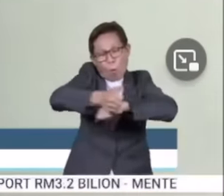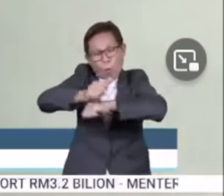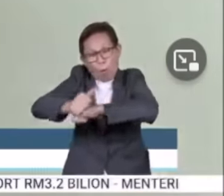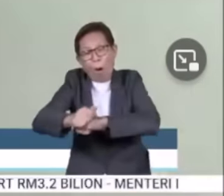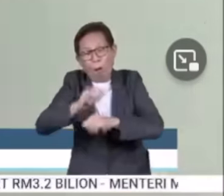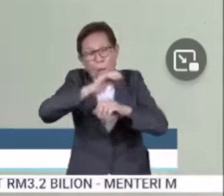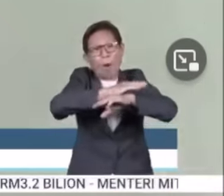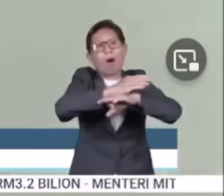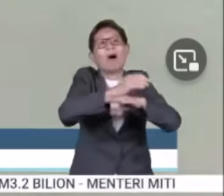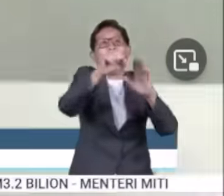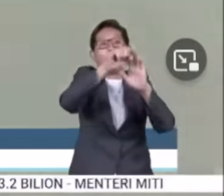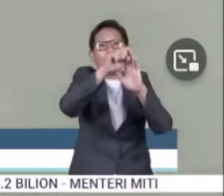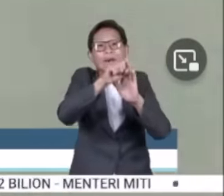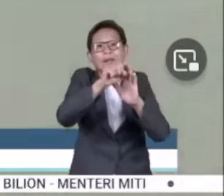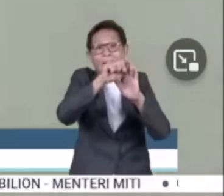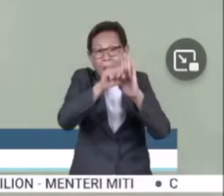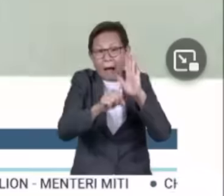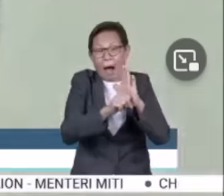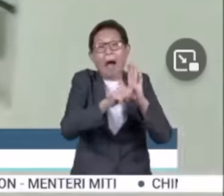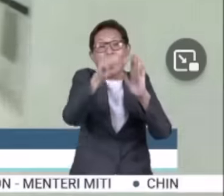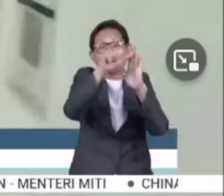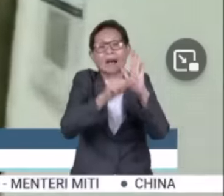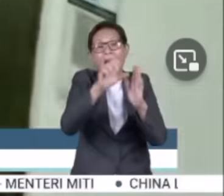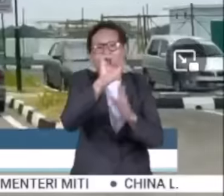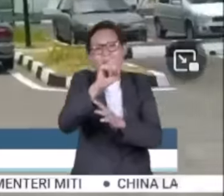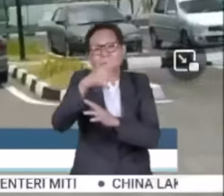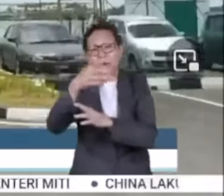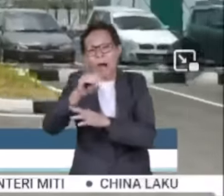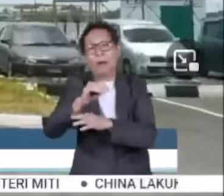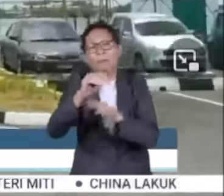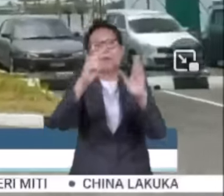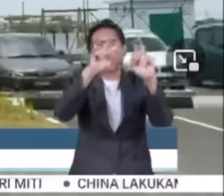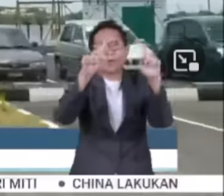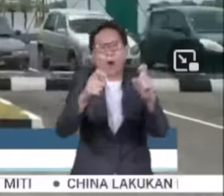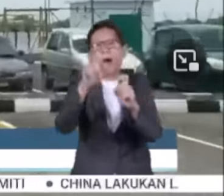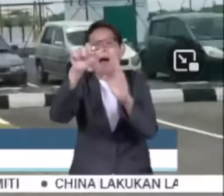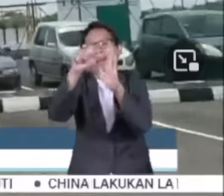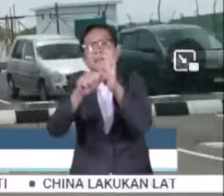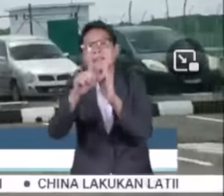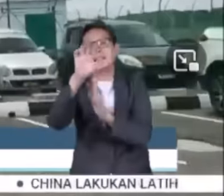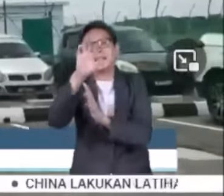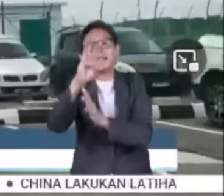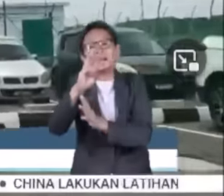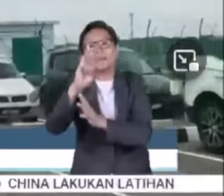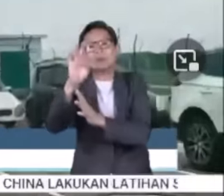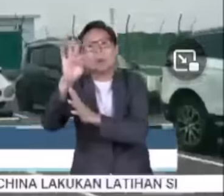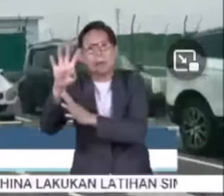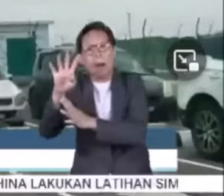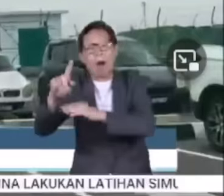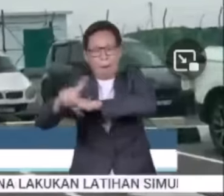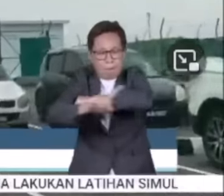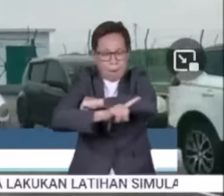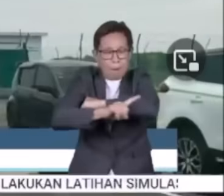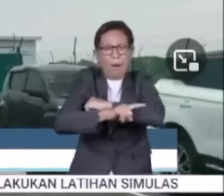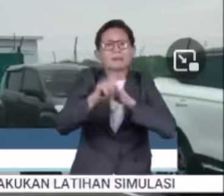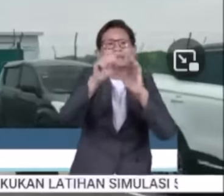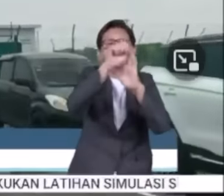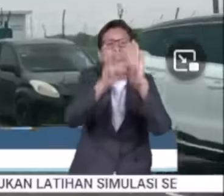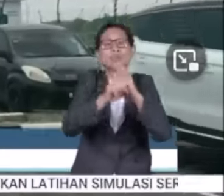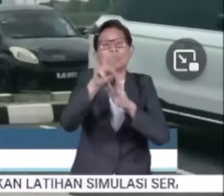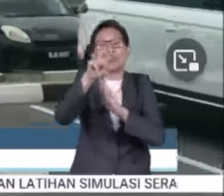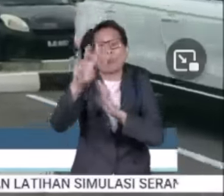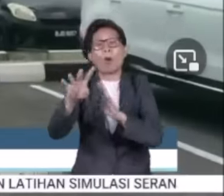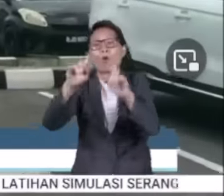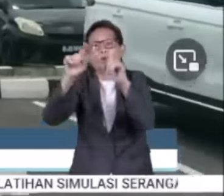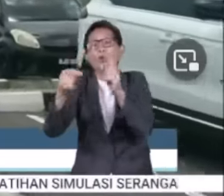Seksyen 18 Akta SPRM 2009 dalam kurungan Akta 694 yang boleh dihukum di bawah Seksyen 24 kurungan